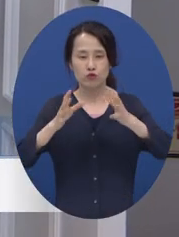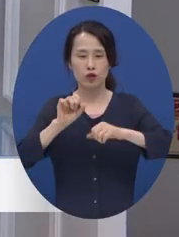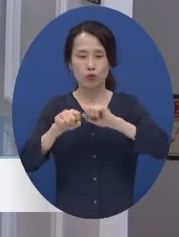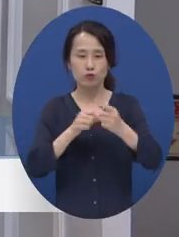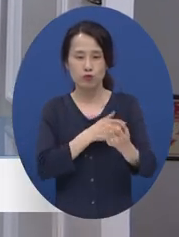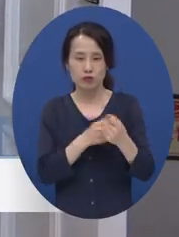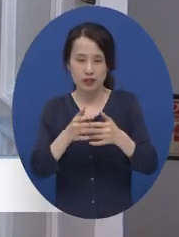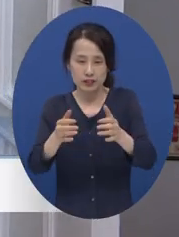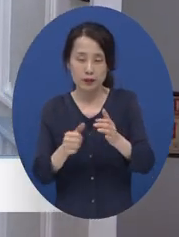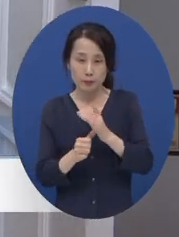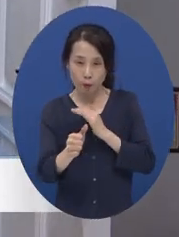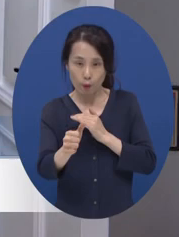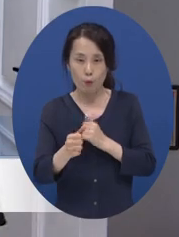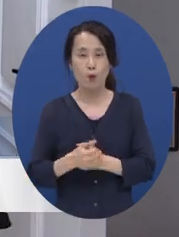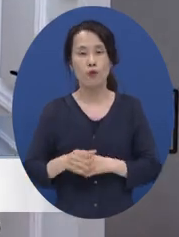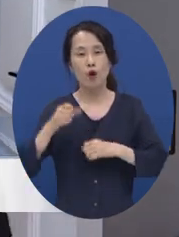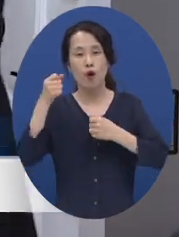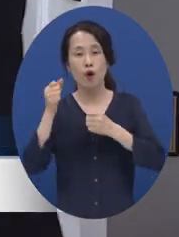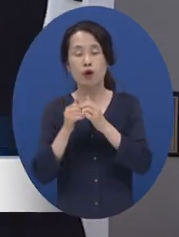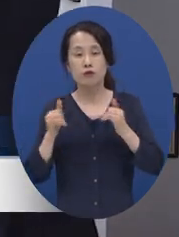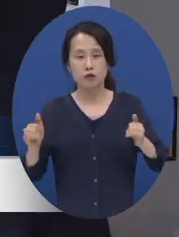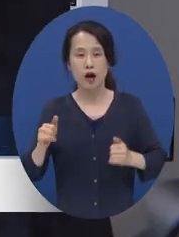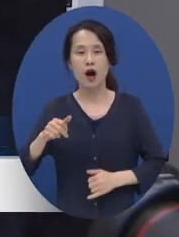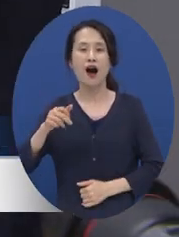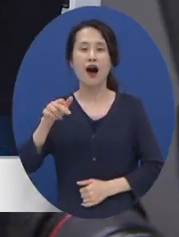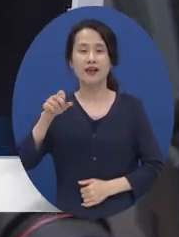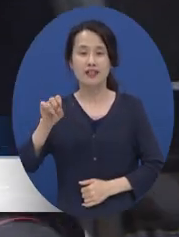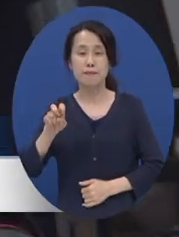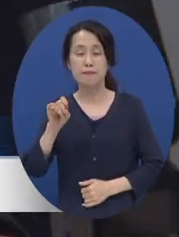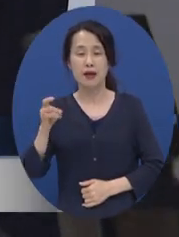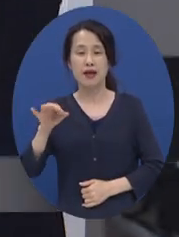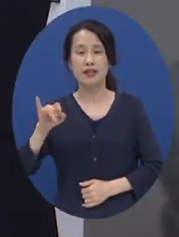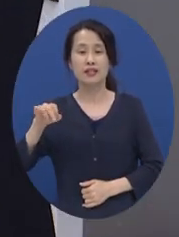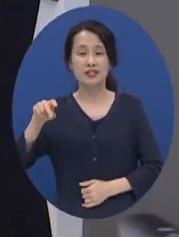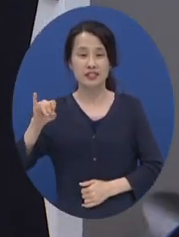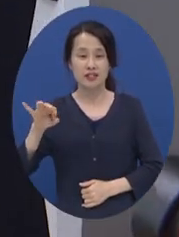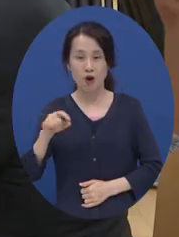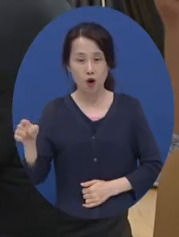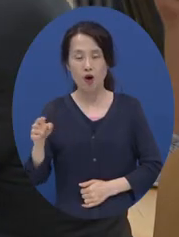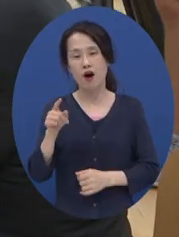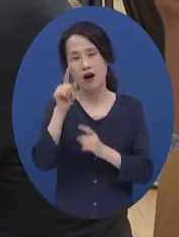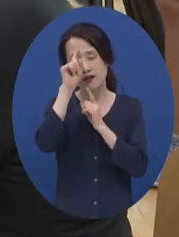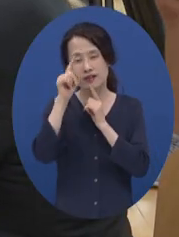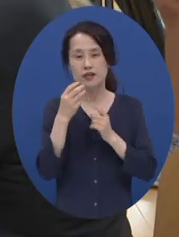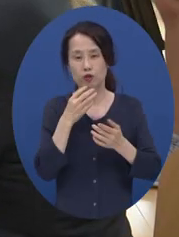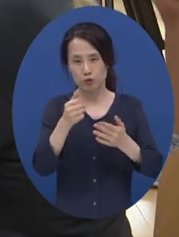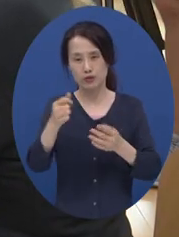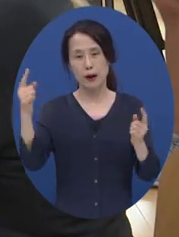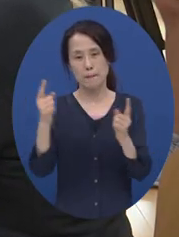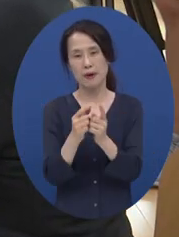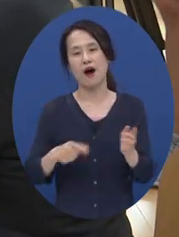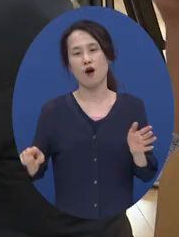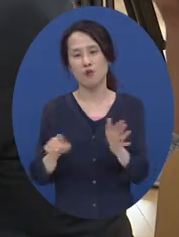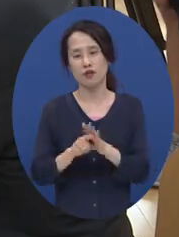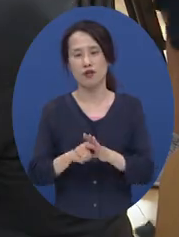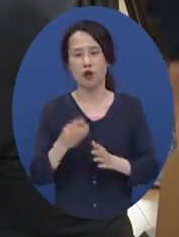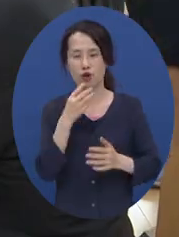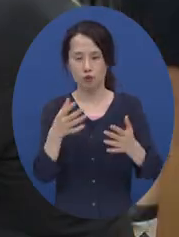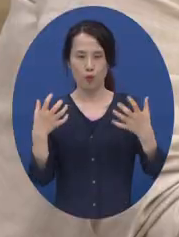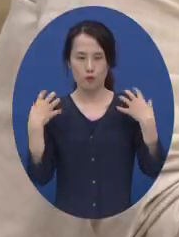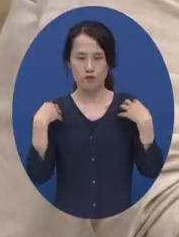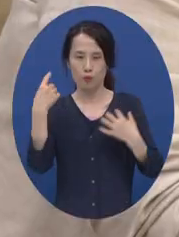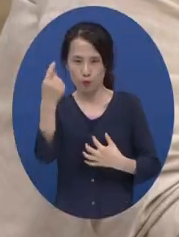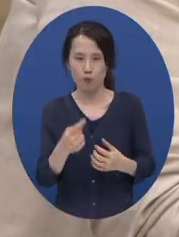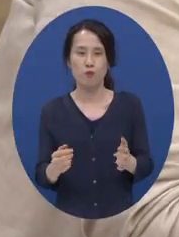국제 동물권 단체인 LCA 대표와 할리우드 배우 겸 동물권 운동가인 킴 베이싱어가 이재명 경기도지사를 만나기 위해